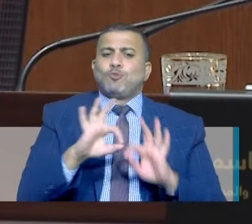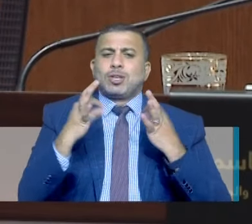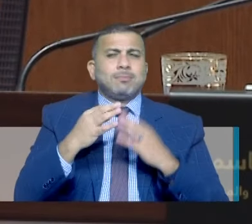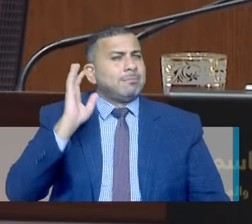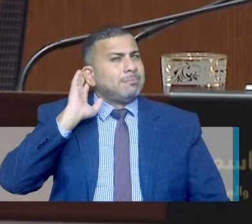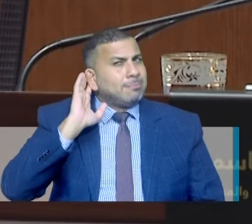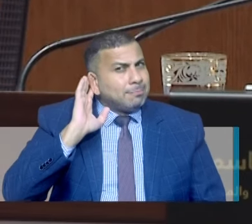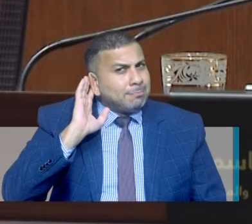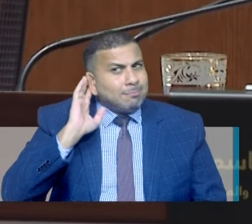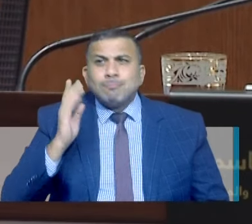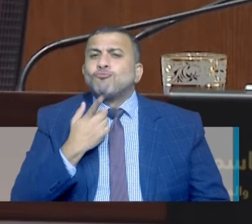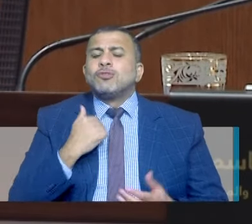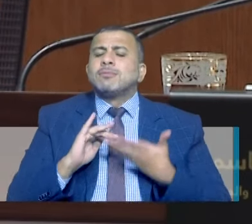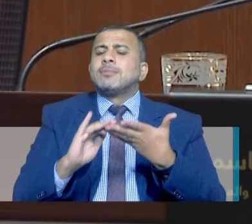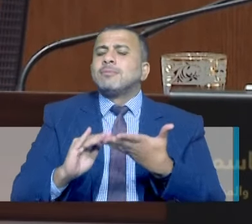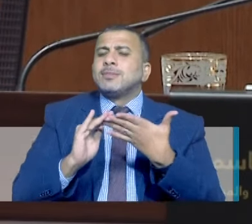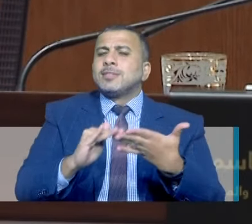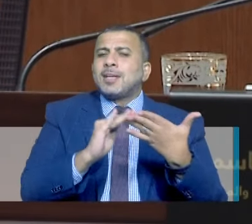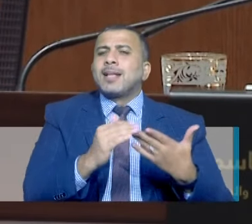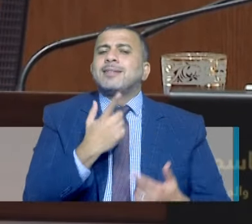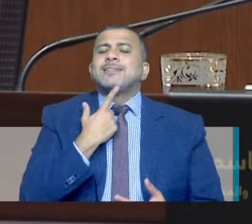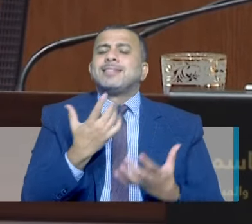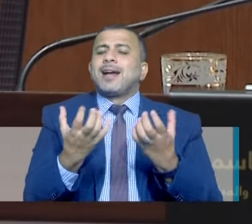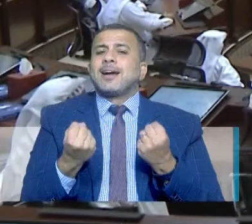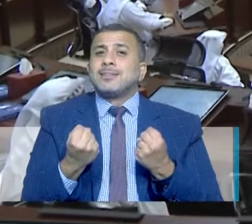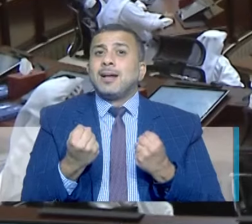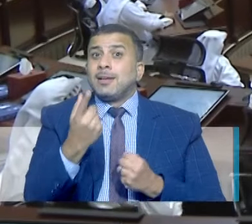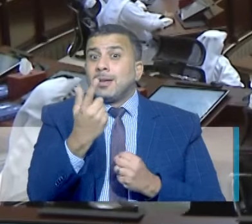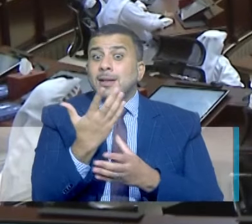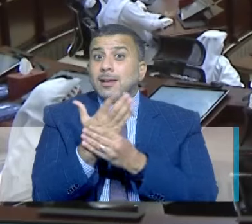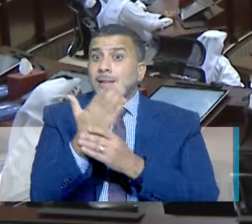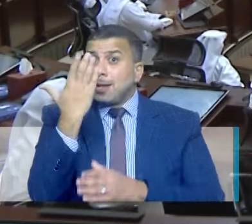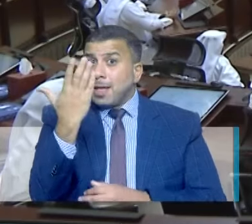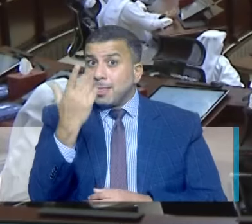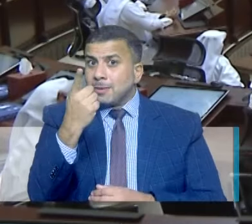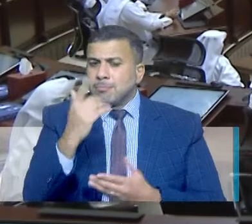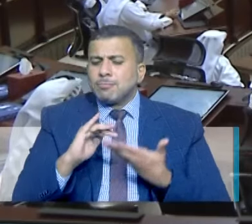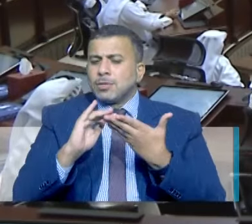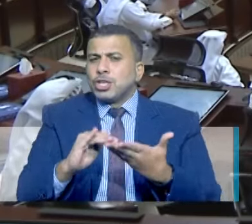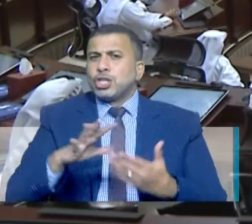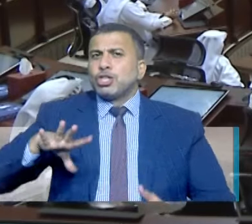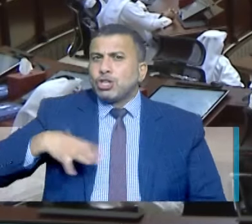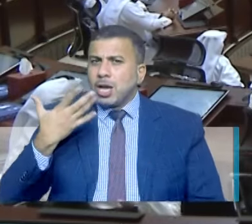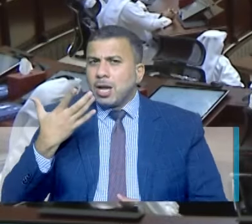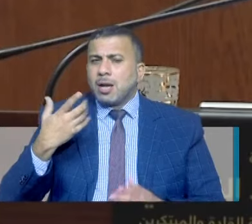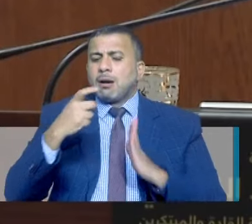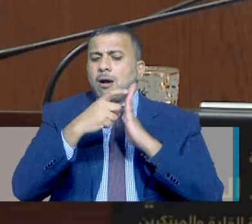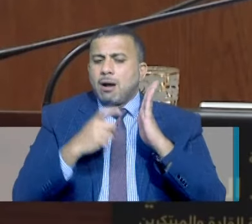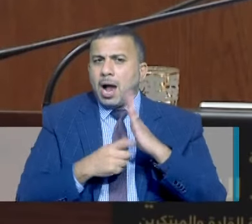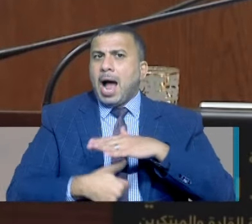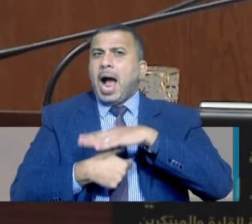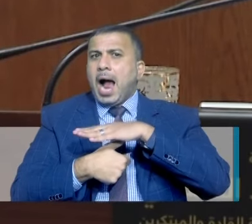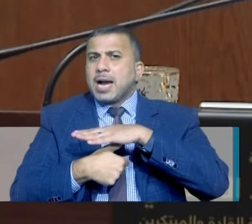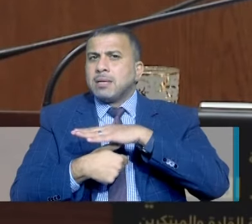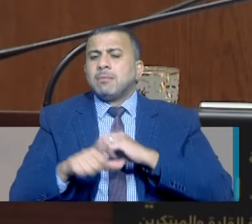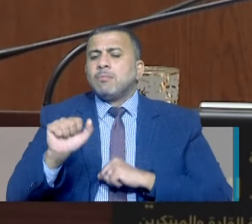صاغية لاحتياجاته، والأهم من ذلك أن تكونوا اليد التي تعين الحاكم في التشريع واتخاذ القرار بما